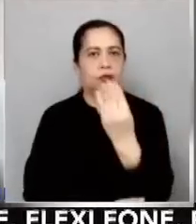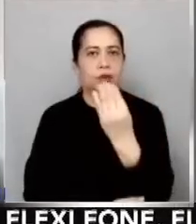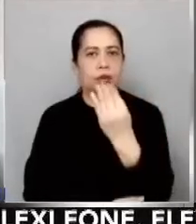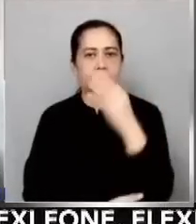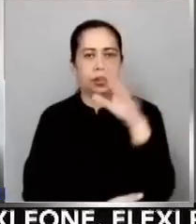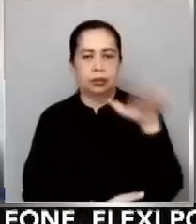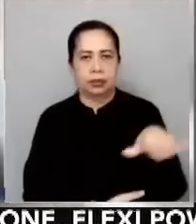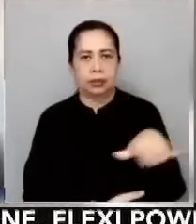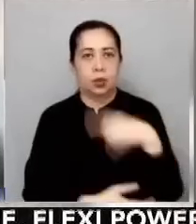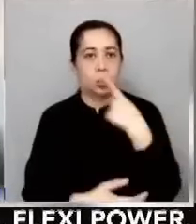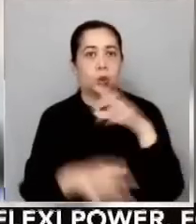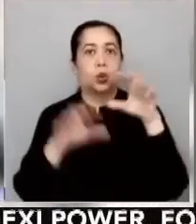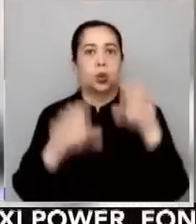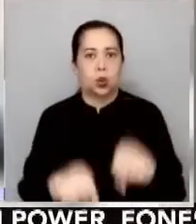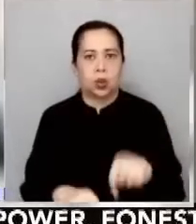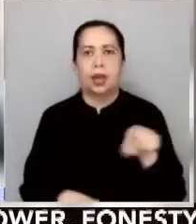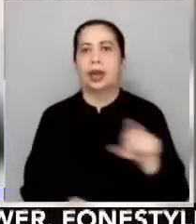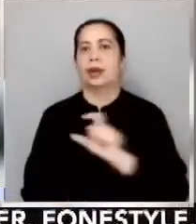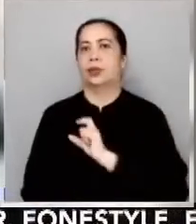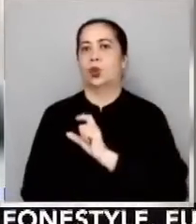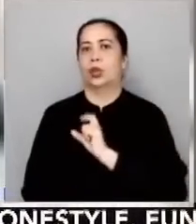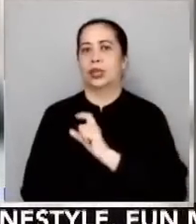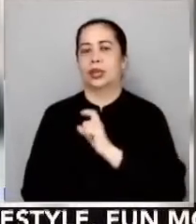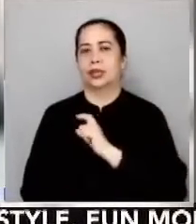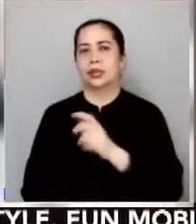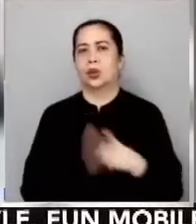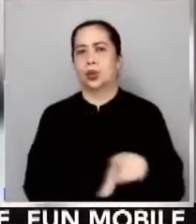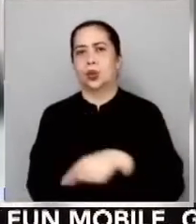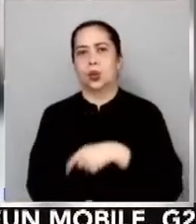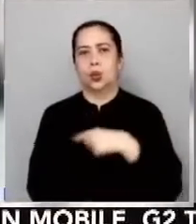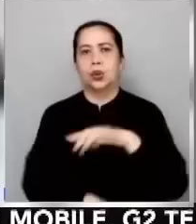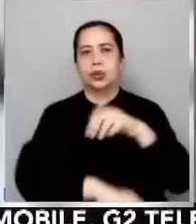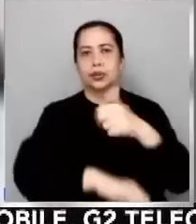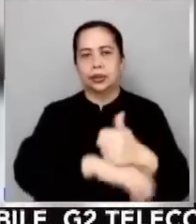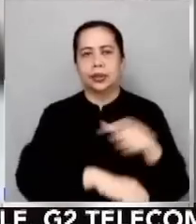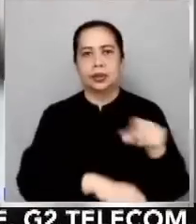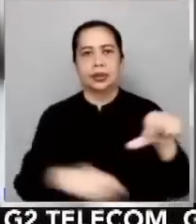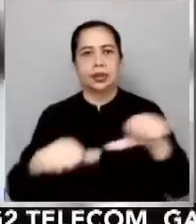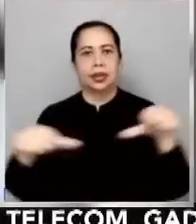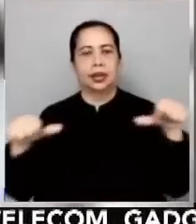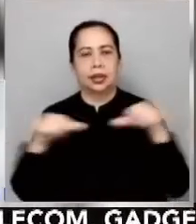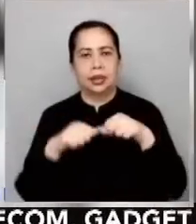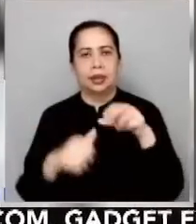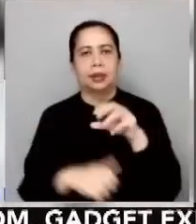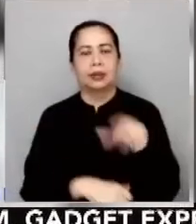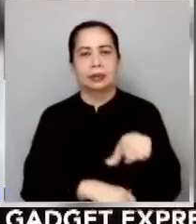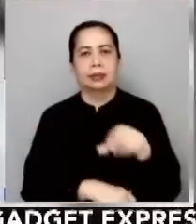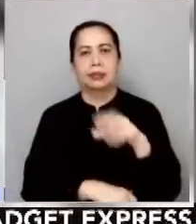humuli sa kanya. Pulis pala na matagal ding na-assign sa area ng Mel Lopez Boulevard.